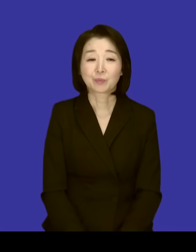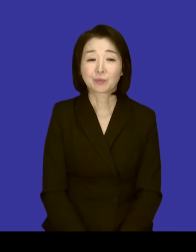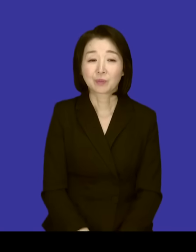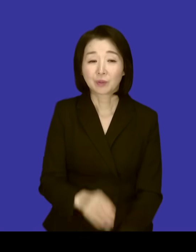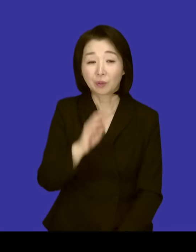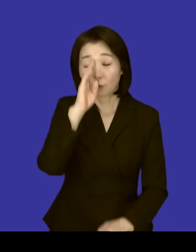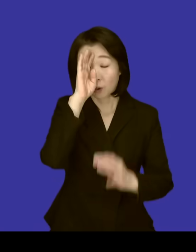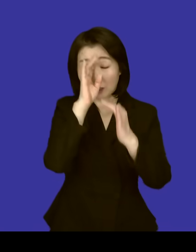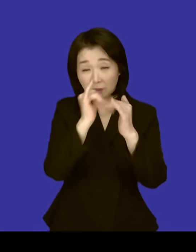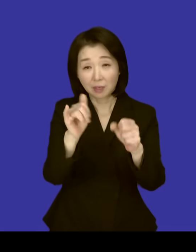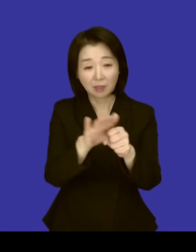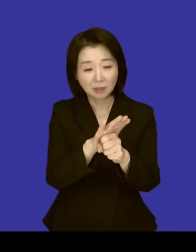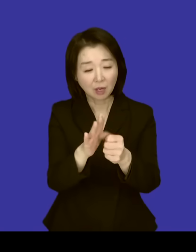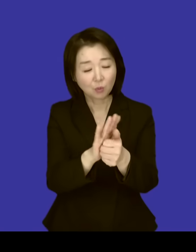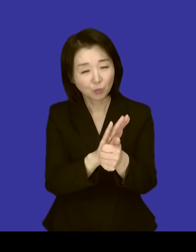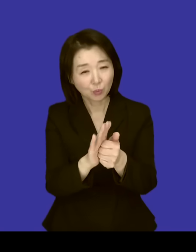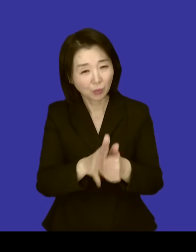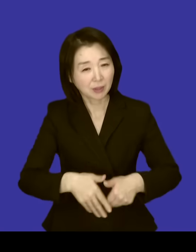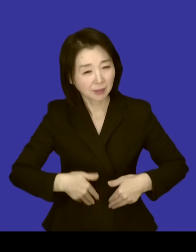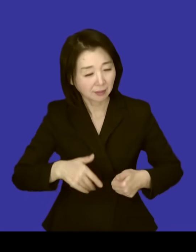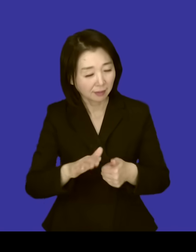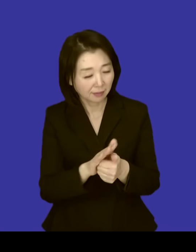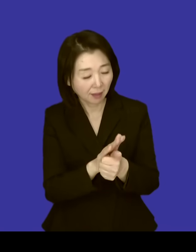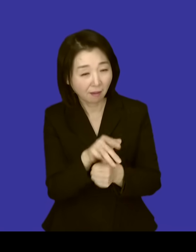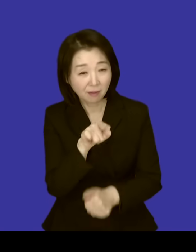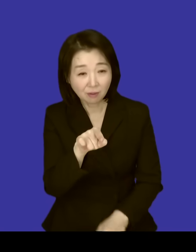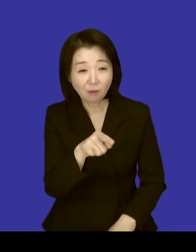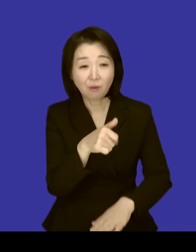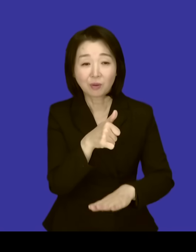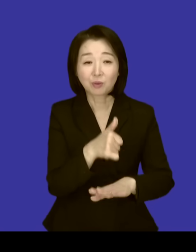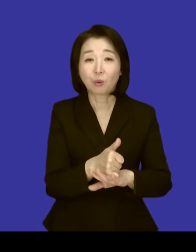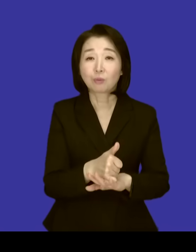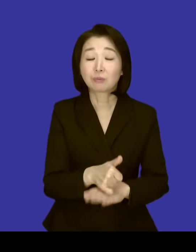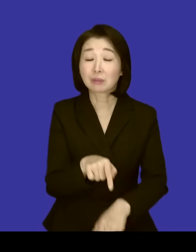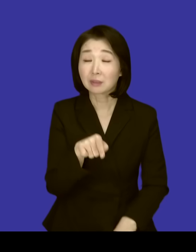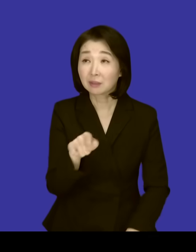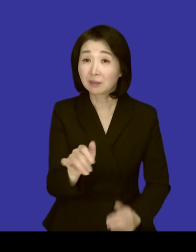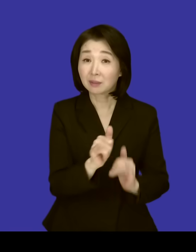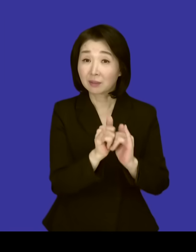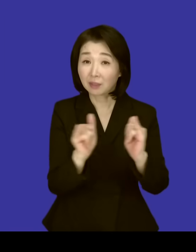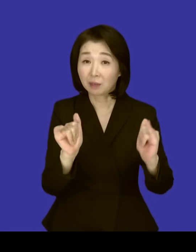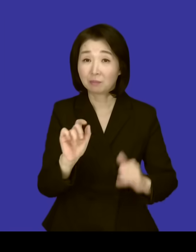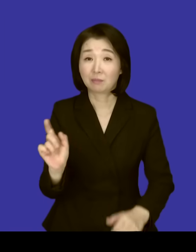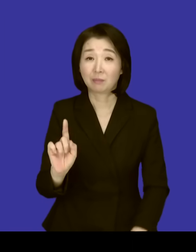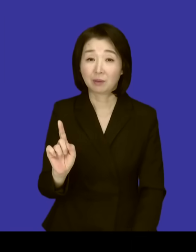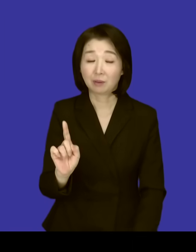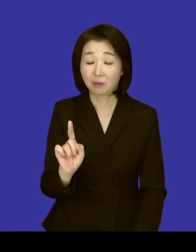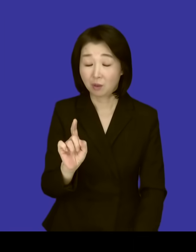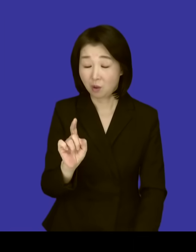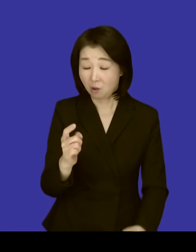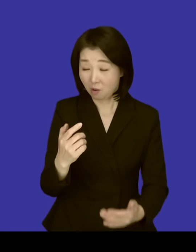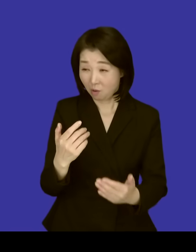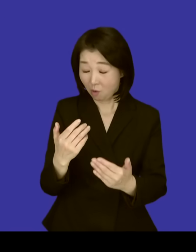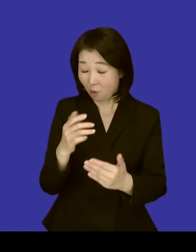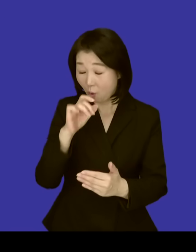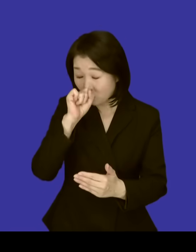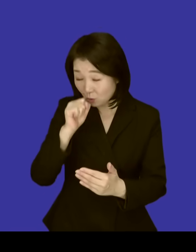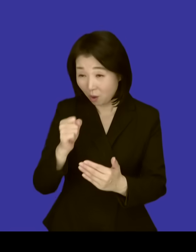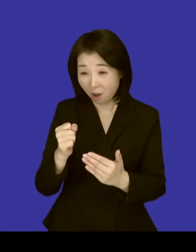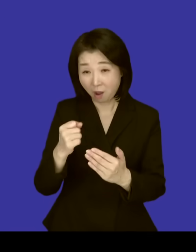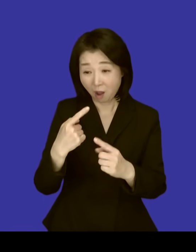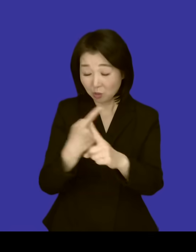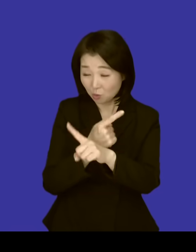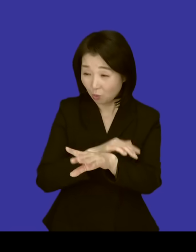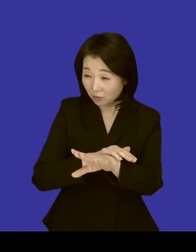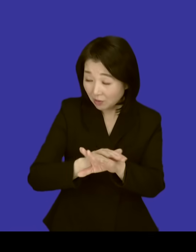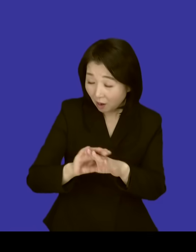환자분을 사랑하고 위로하고 따뜻하게 대해드리는 게 결국에는 그분들의 어떤 좋아지는 거 혹은 나빠지는